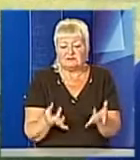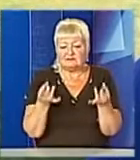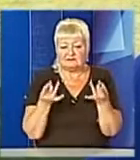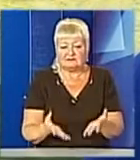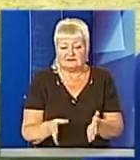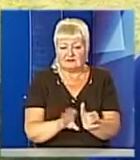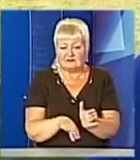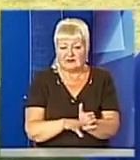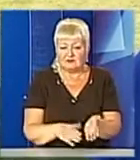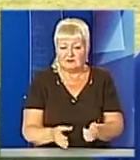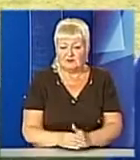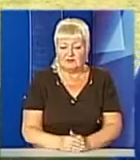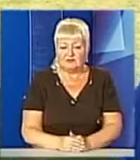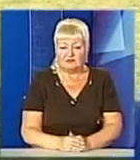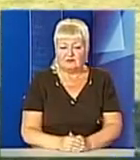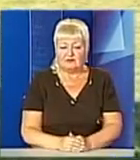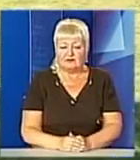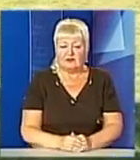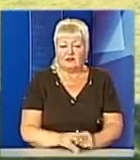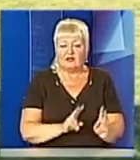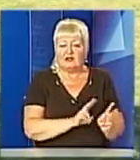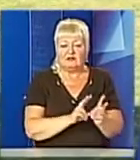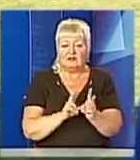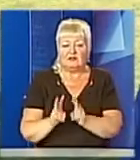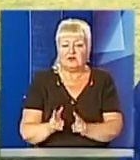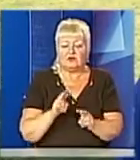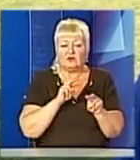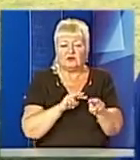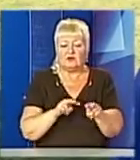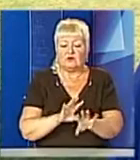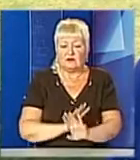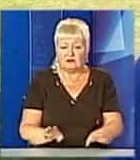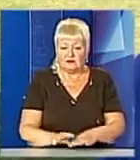примітивні. Ніхто за ними дуже не дивиться.